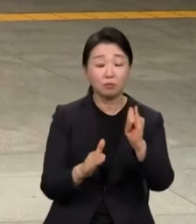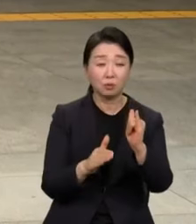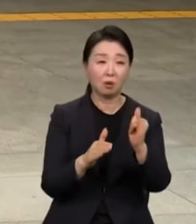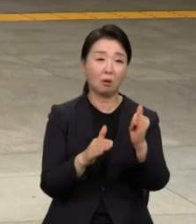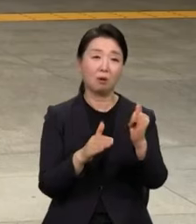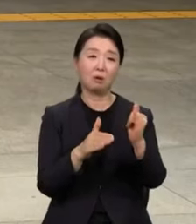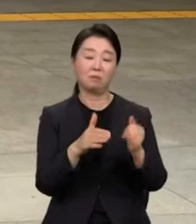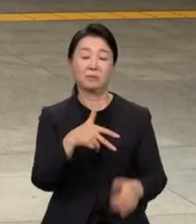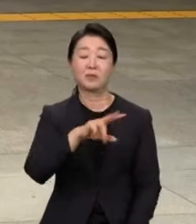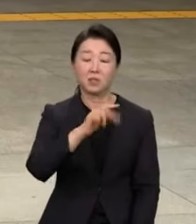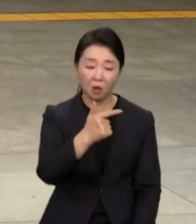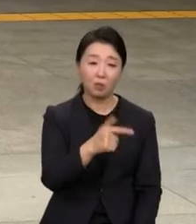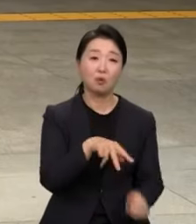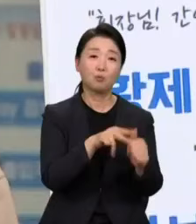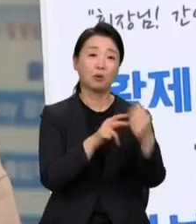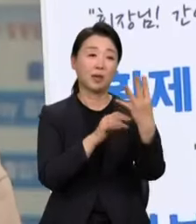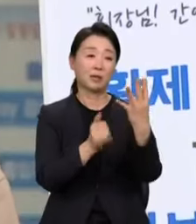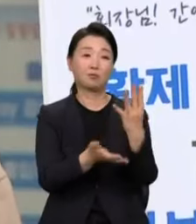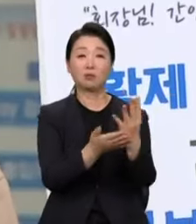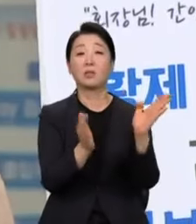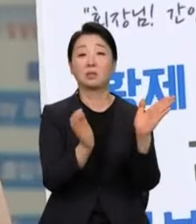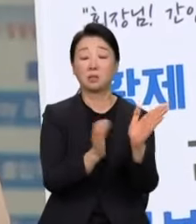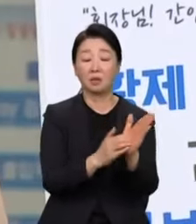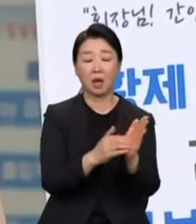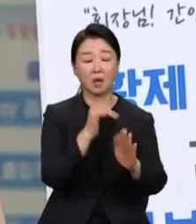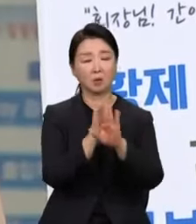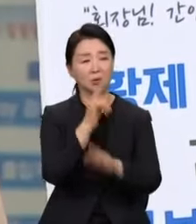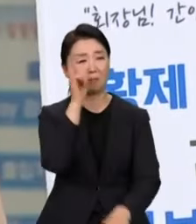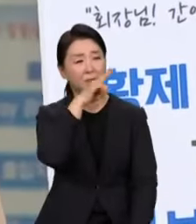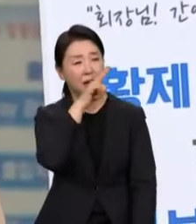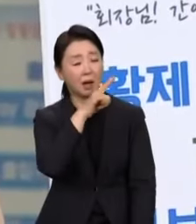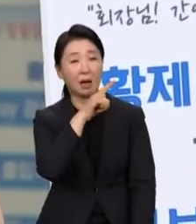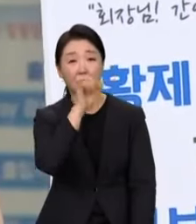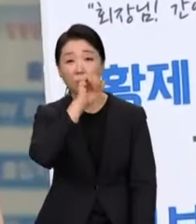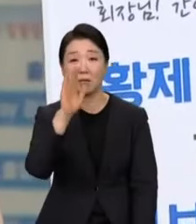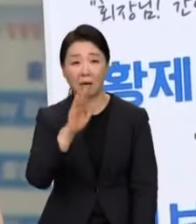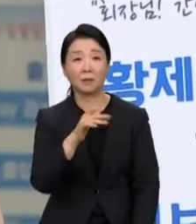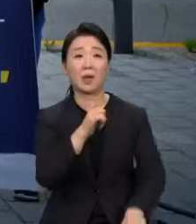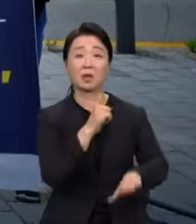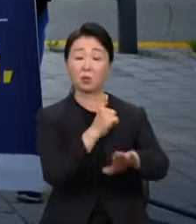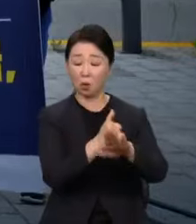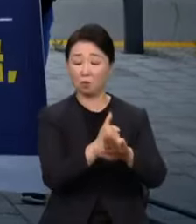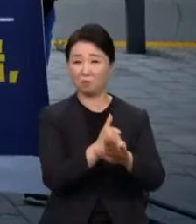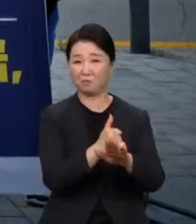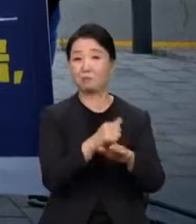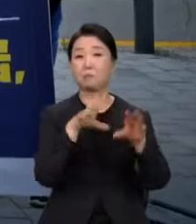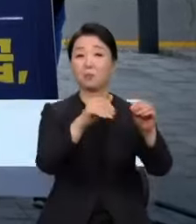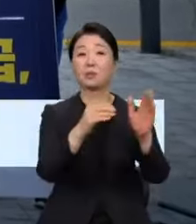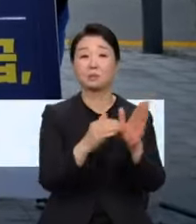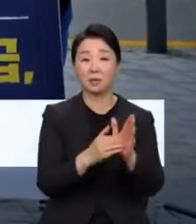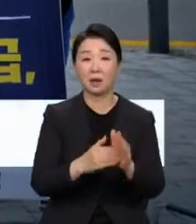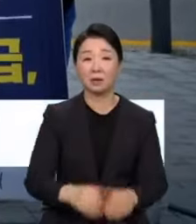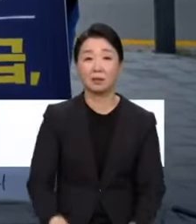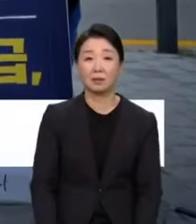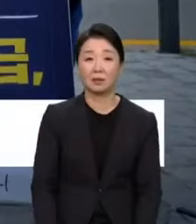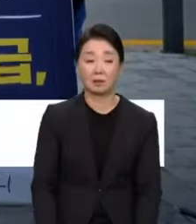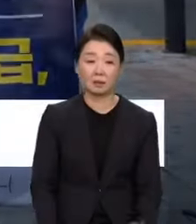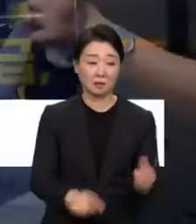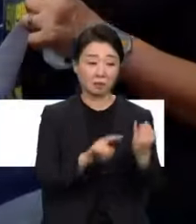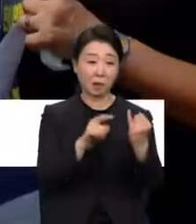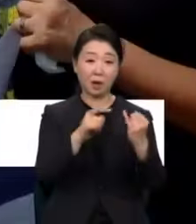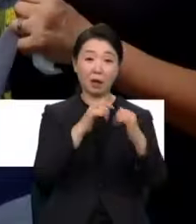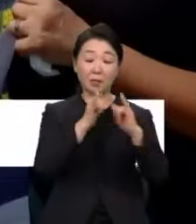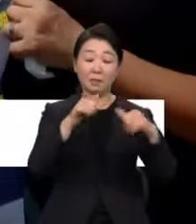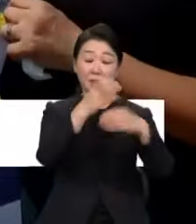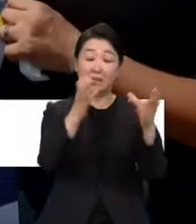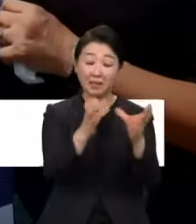후보를 추천받았지만 여론의 반발이 잇따르자 민주당이 제동을 걸었습니다. 과거 전 씨가 속했던 시민단체의